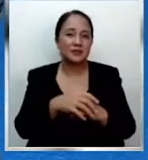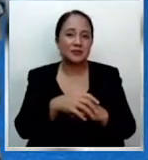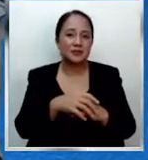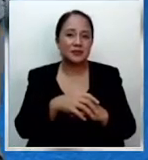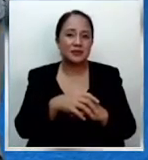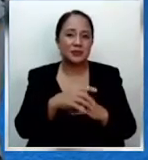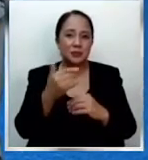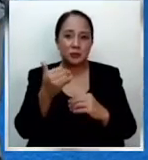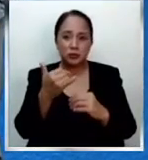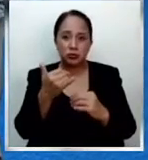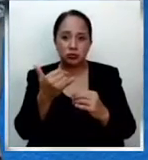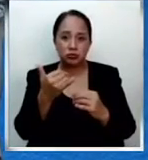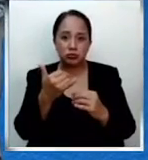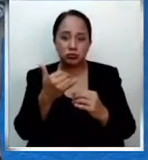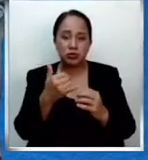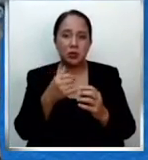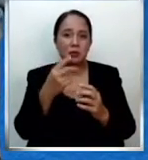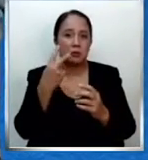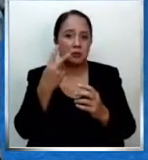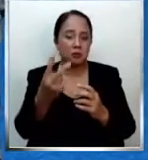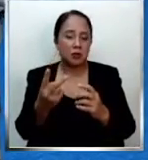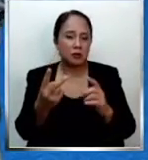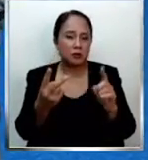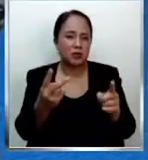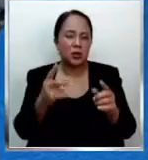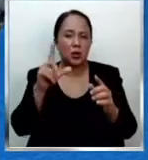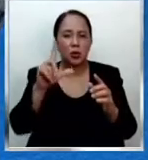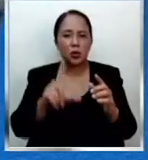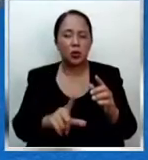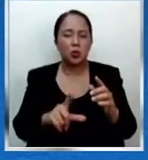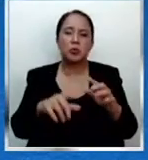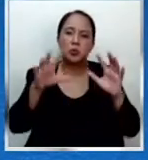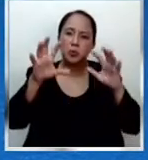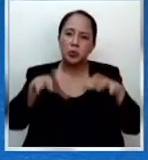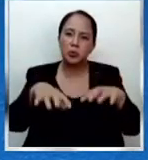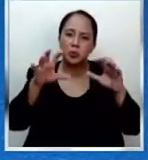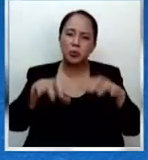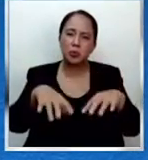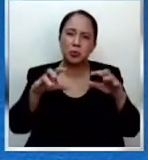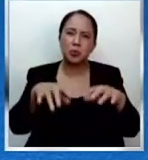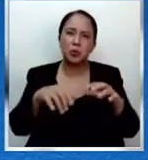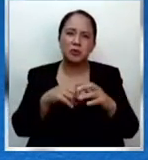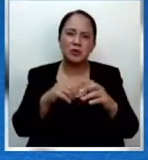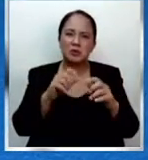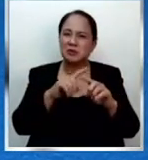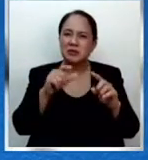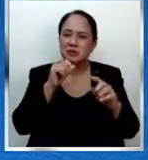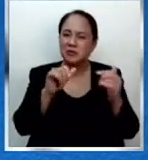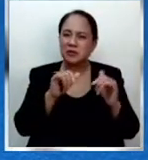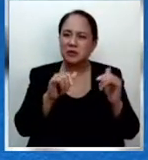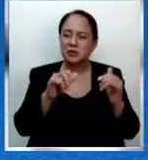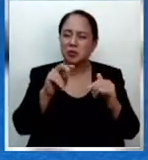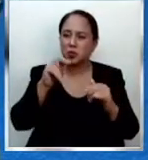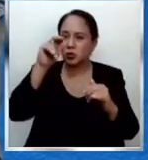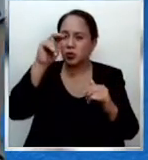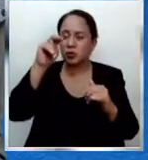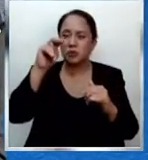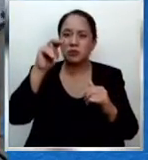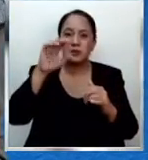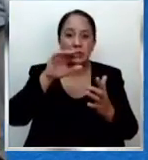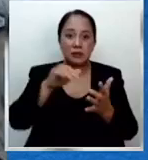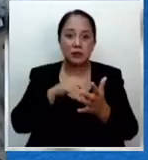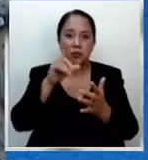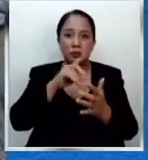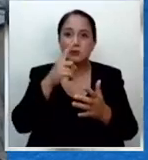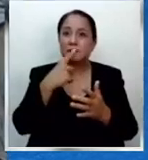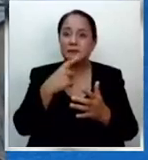normal. Pero napakababa naman ang natanggap na ulan, pangkaraniwan sa northern at central Luzon, yan yung kulay pula, pati sa ilang